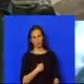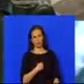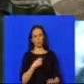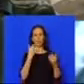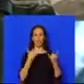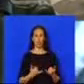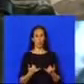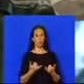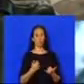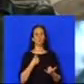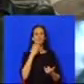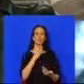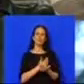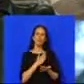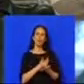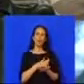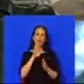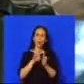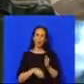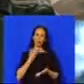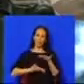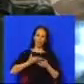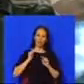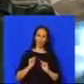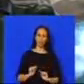כבר פחות מתייחסת לזה.